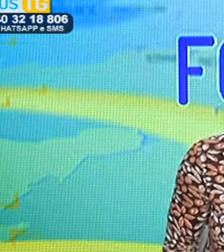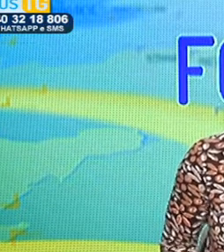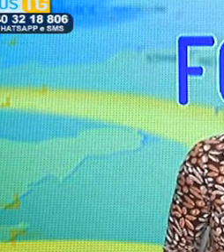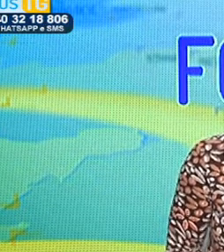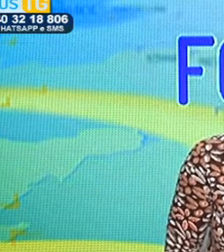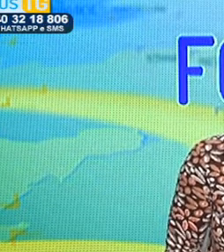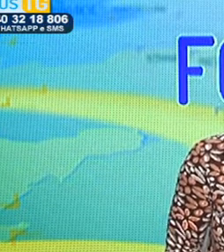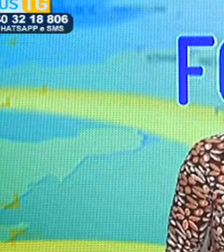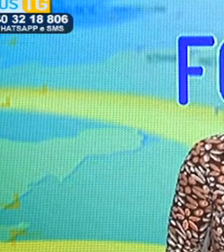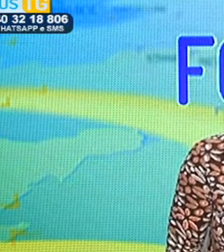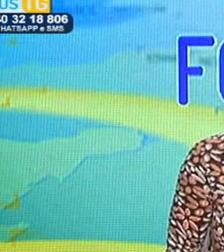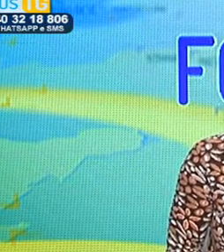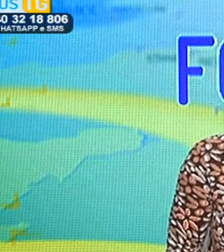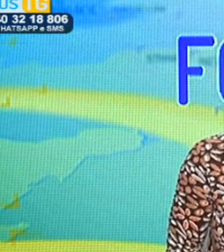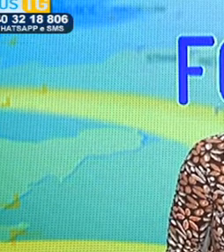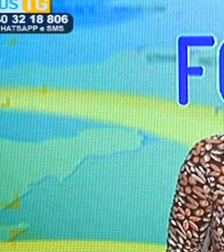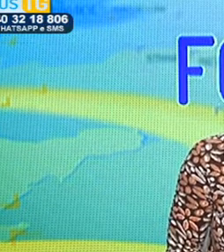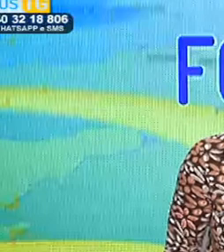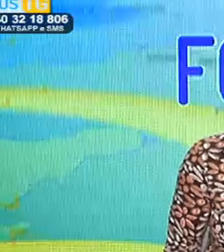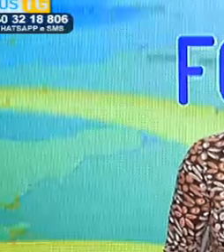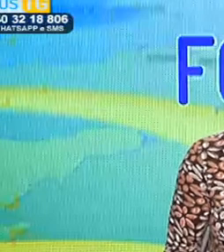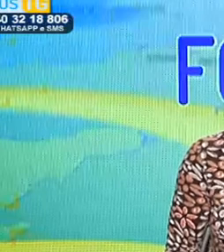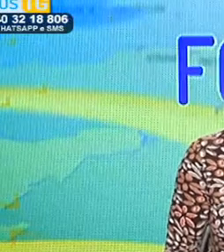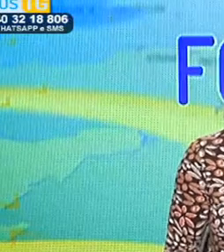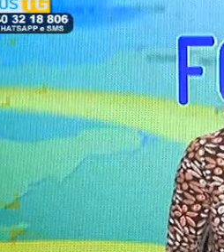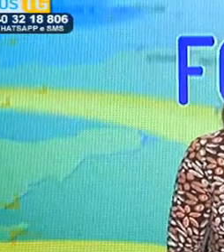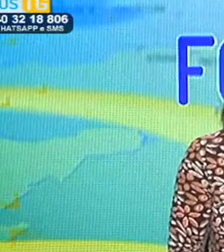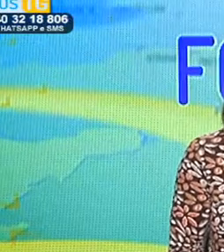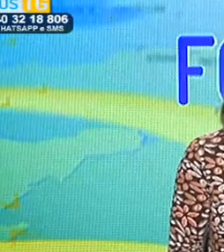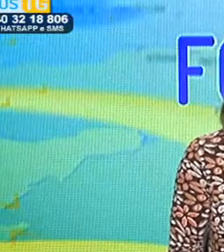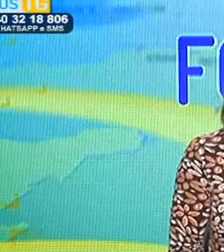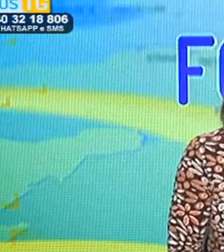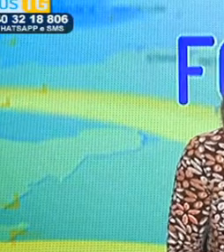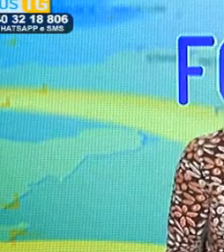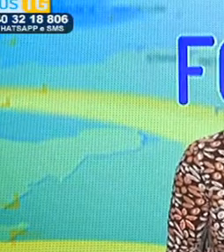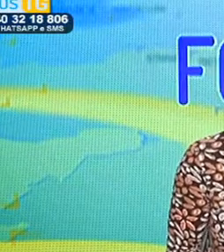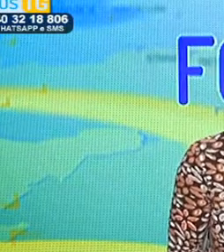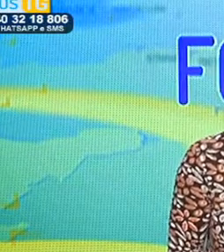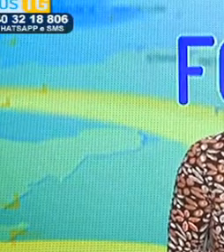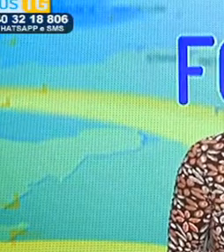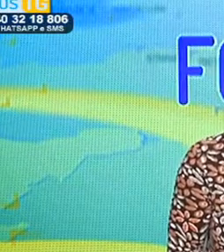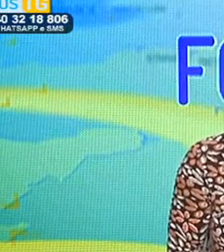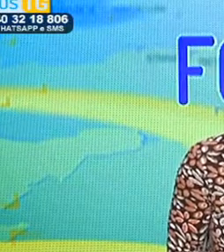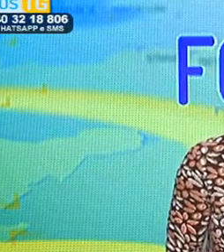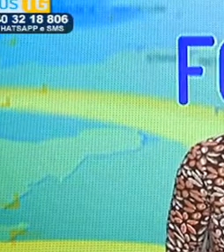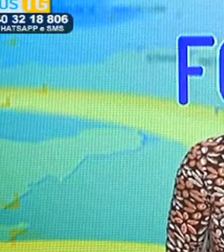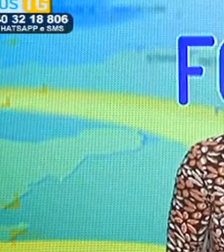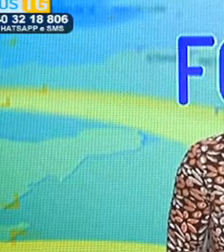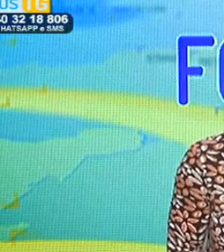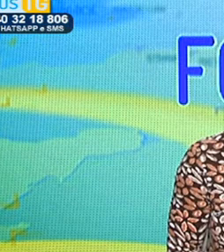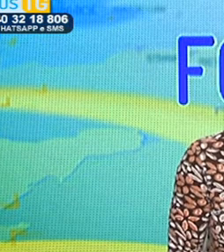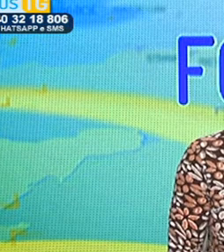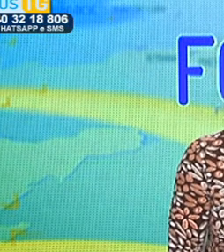fumi, immagazzinati senza le necessarie autorizzazioni amministrative. Si era costituita praticamente una discarica abusiva